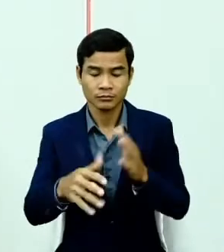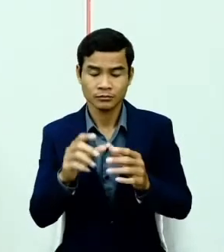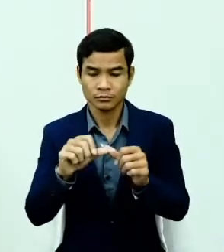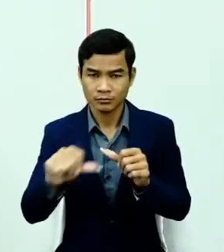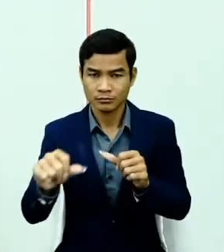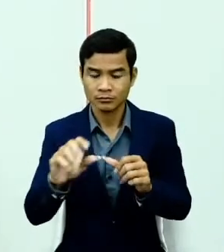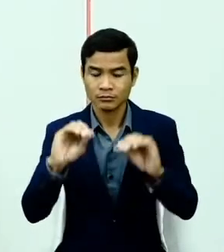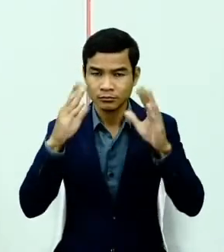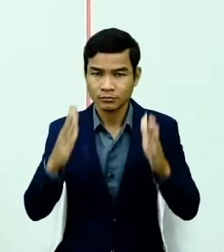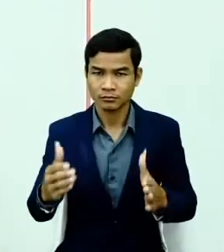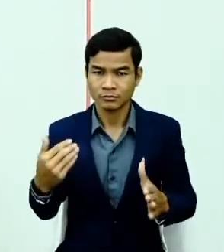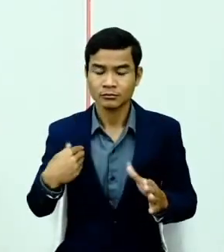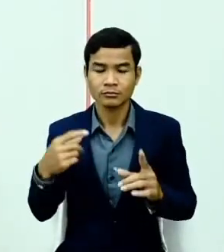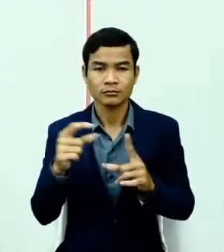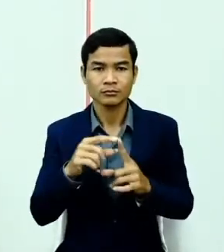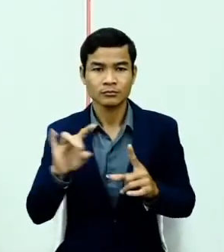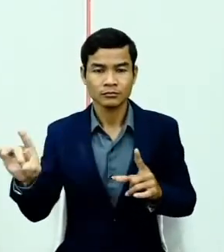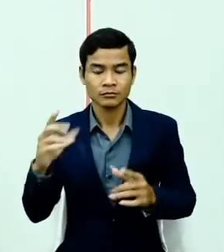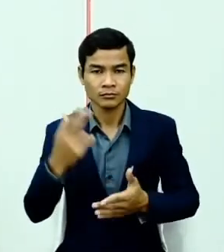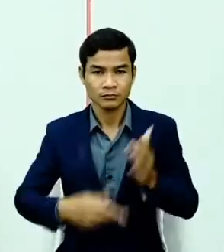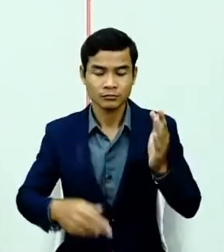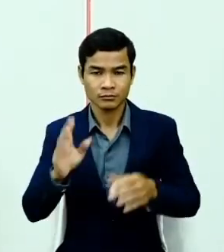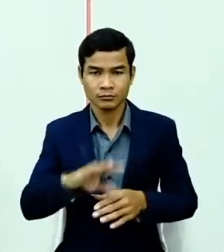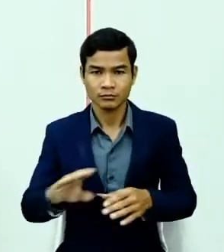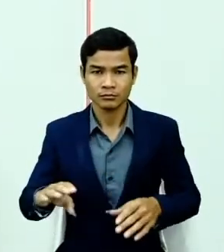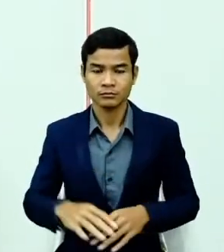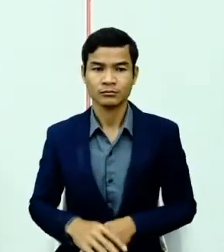ទៀតតើអ្នកគ្រូនឹងមានព្យាង្គអ្វី